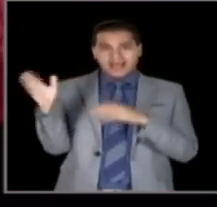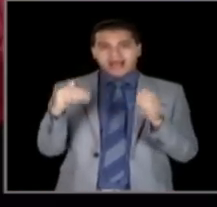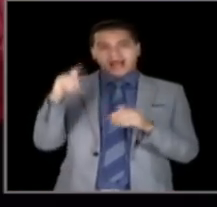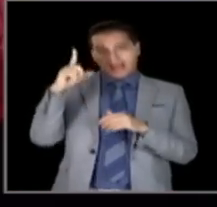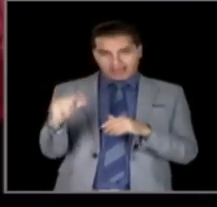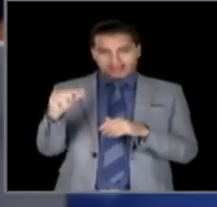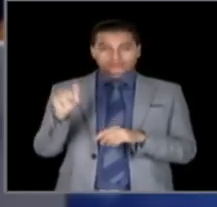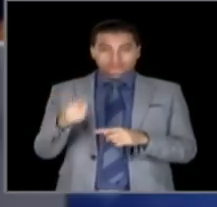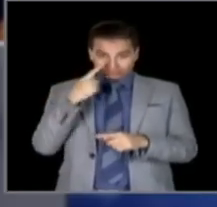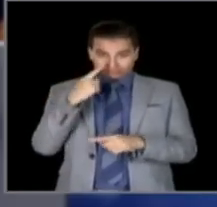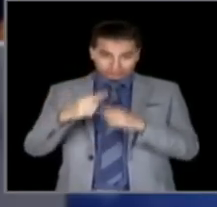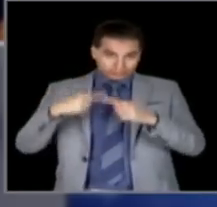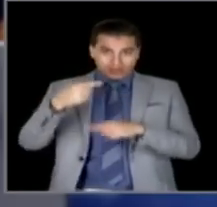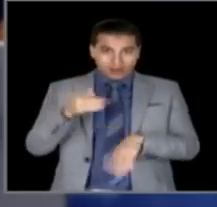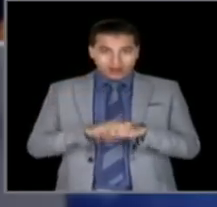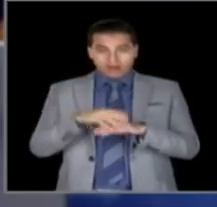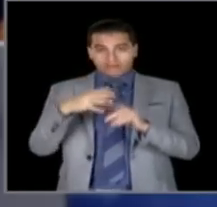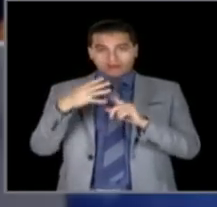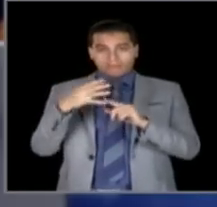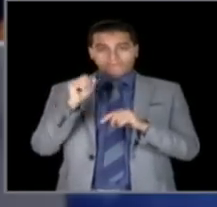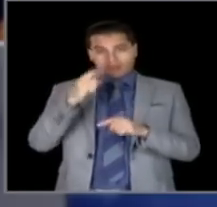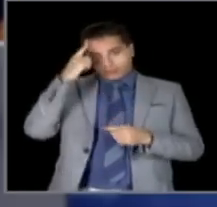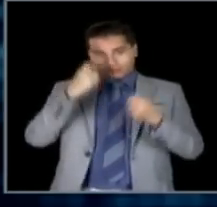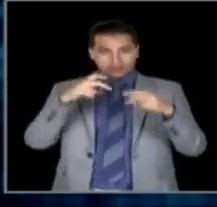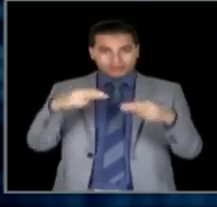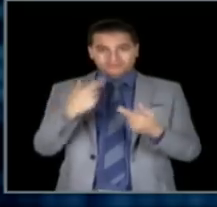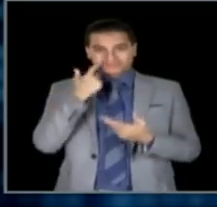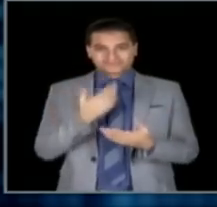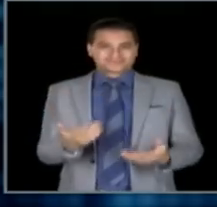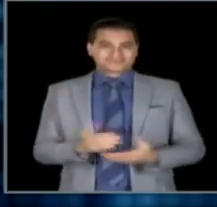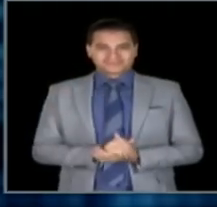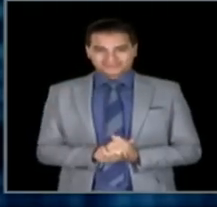خالد. ودلوقتي مع الفقرة الرابعة، فقرة تحت الضغط.